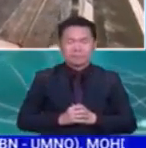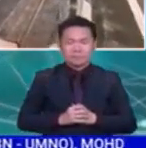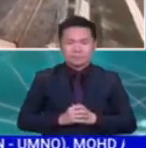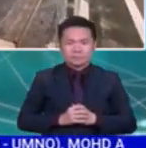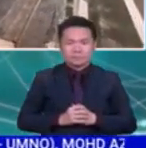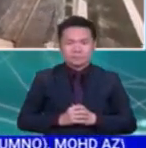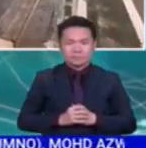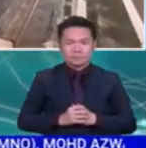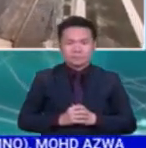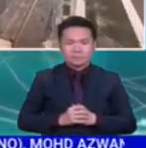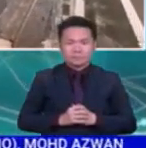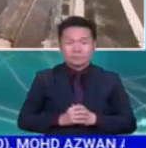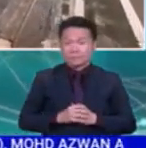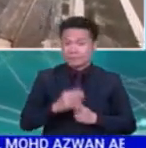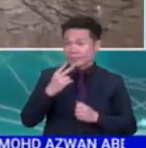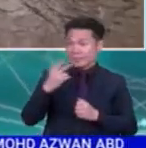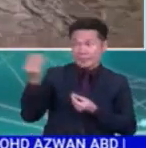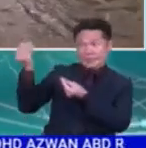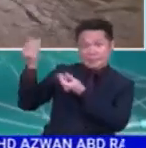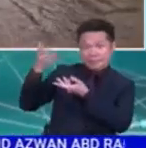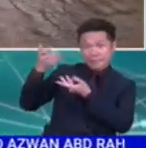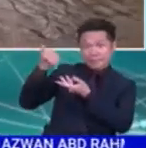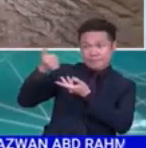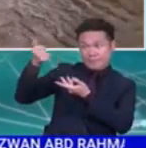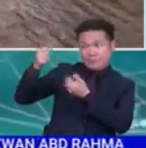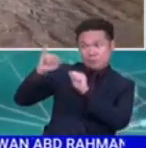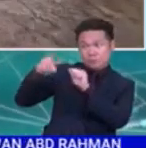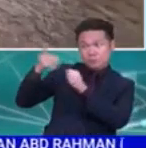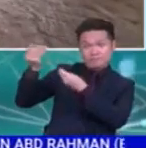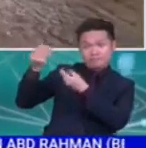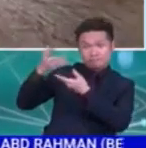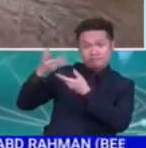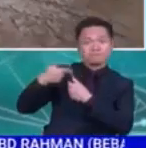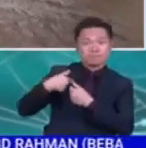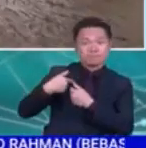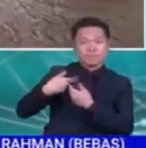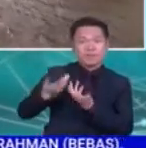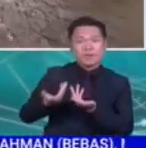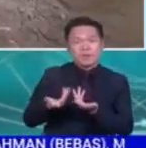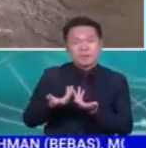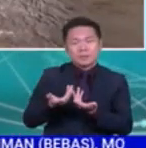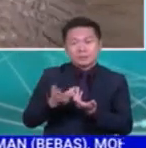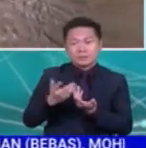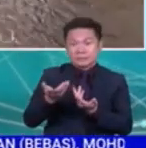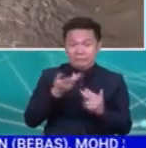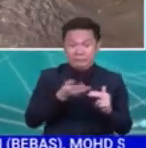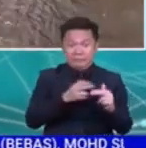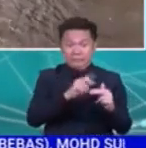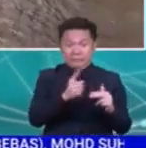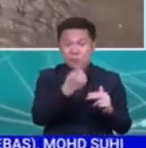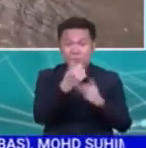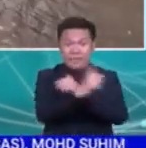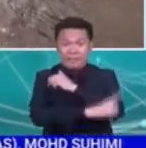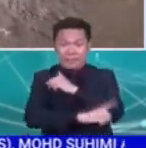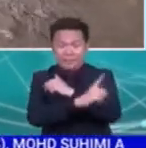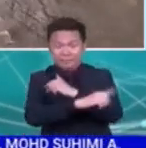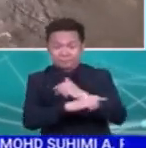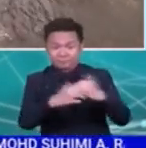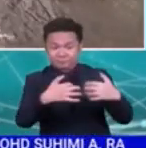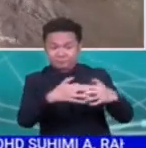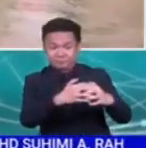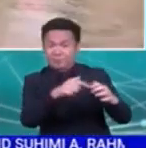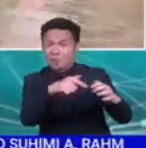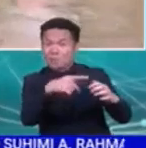yang terkini diberitahu oleh pihak pengurusan bencana pada sebelah petang tadi telah pun bertambahnya satu daerah yang